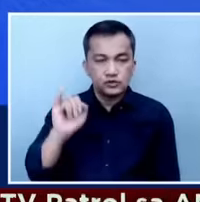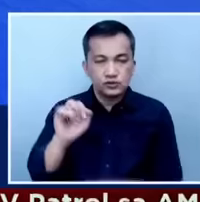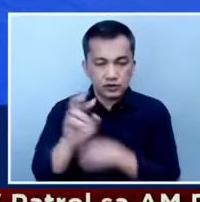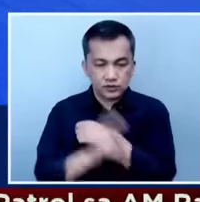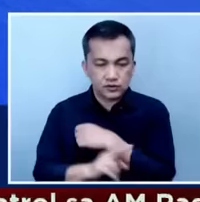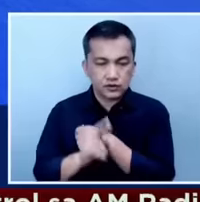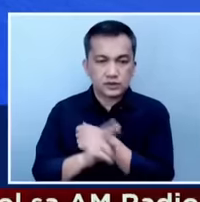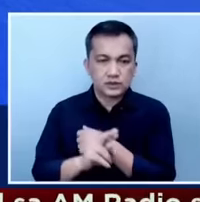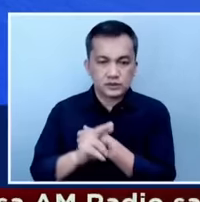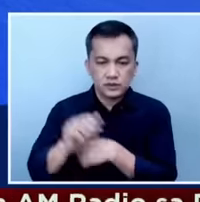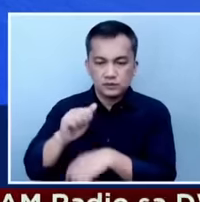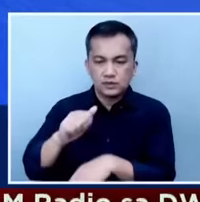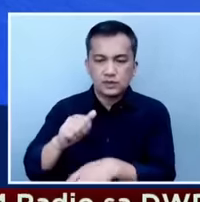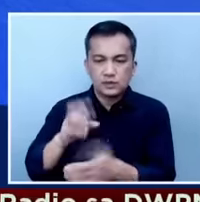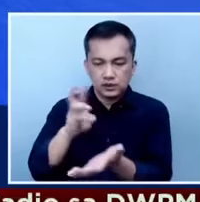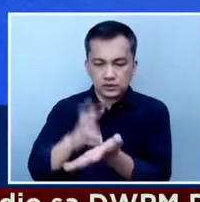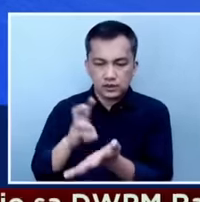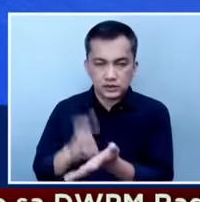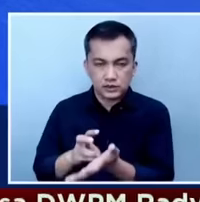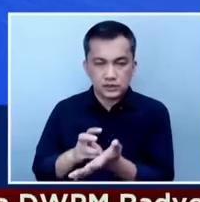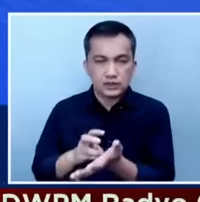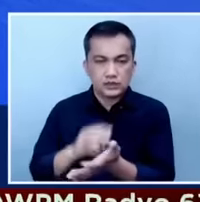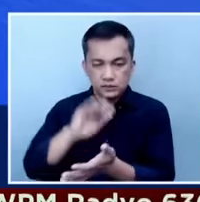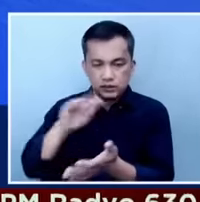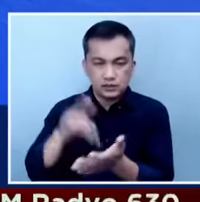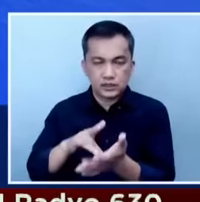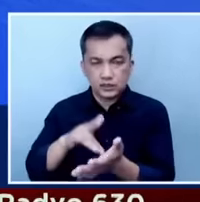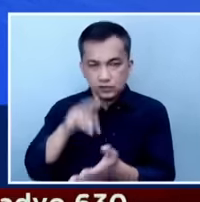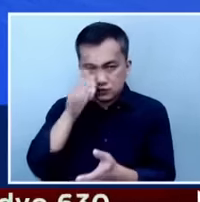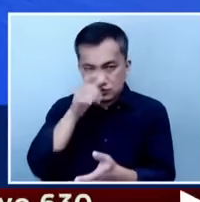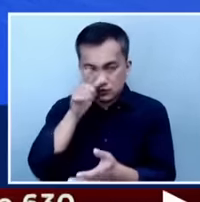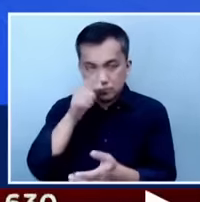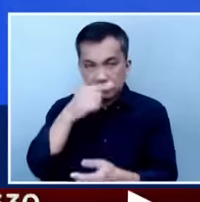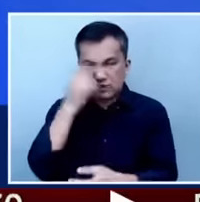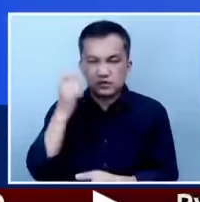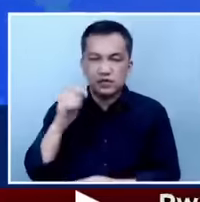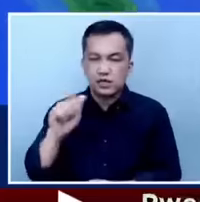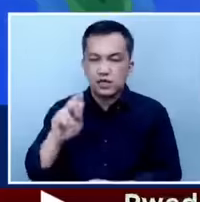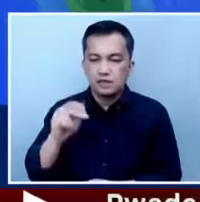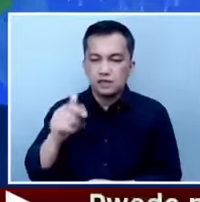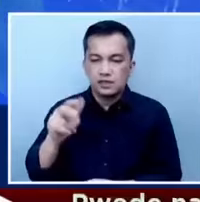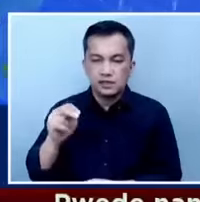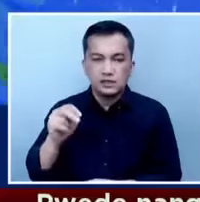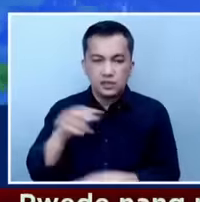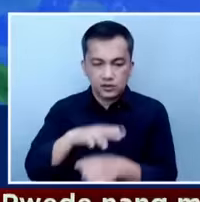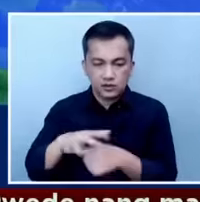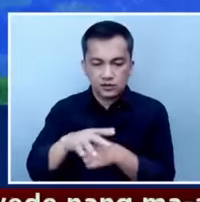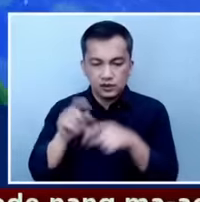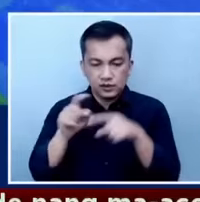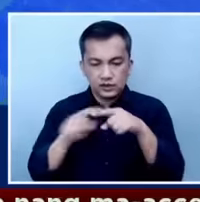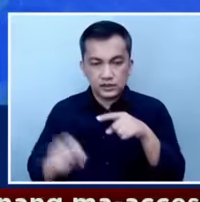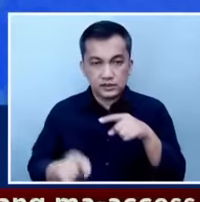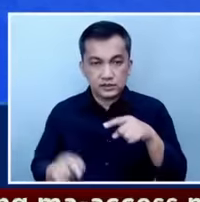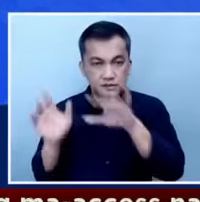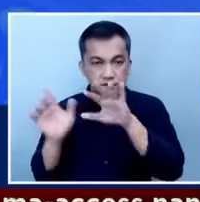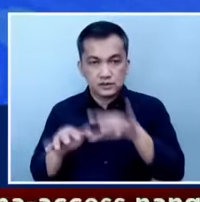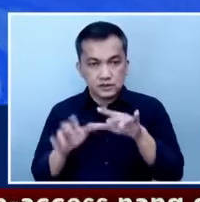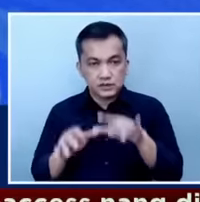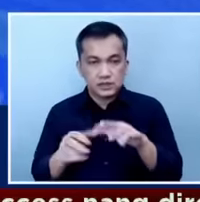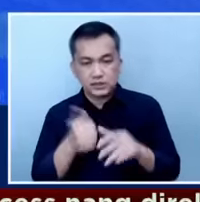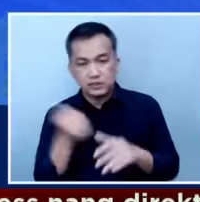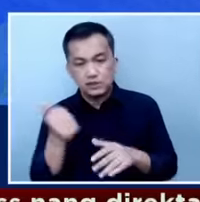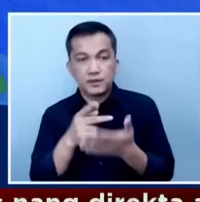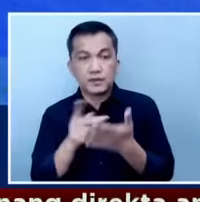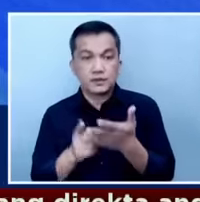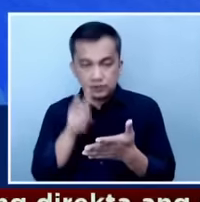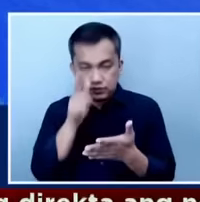bahagi ng Central Luzon dulot ng amihan. Localized thunderstorms naman ang makakaapekto sa natitirang pangbahagi ng Luzon kasama